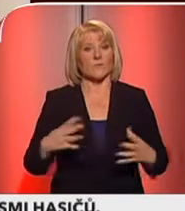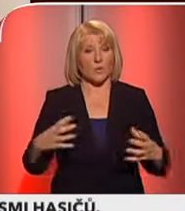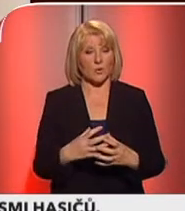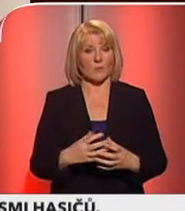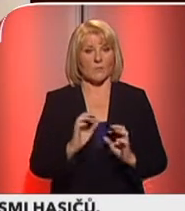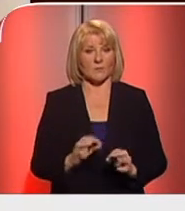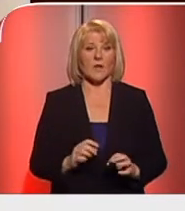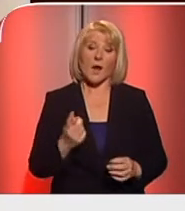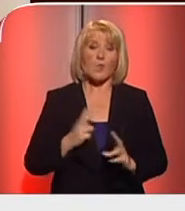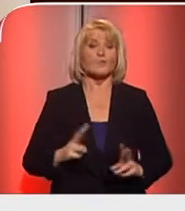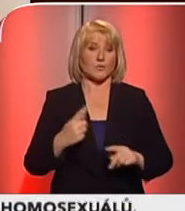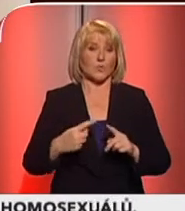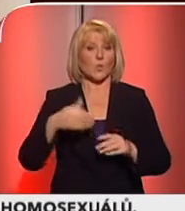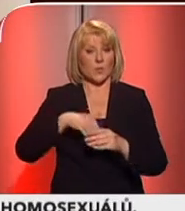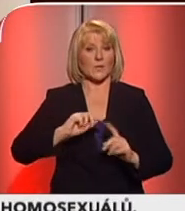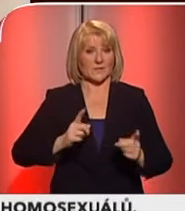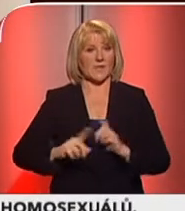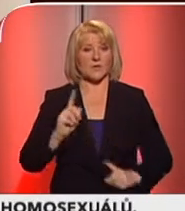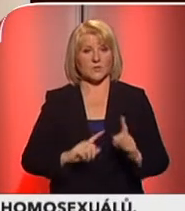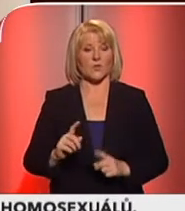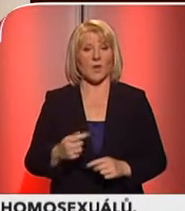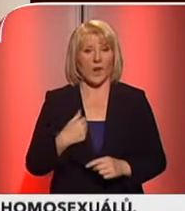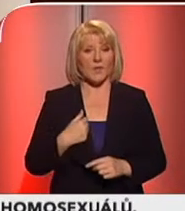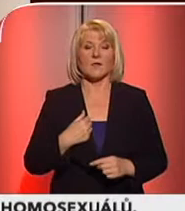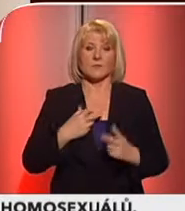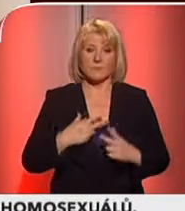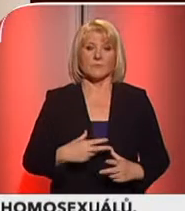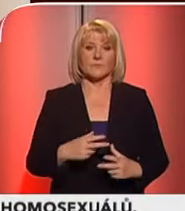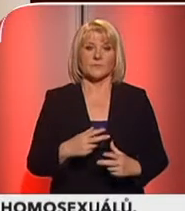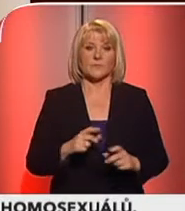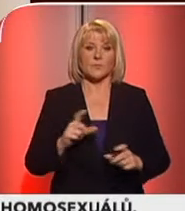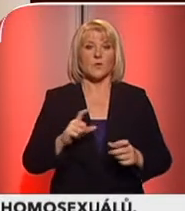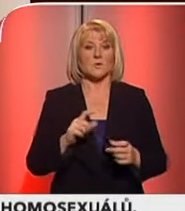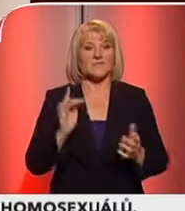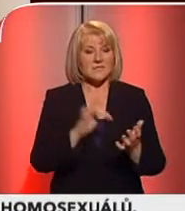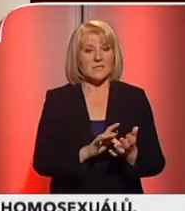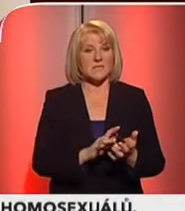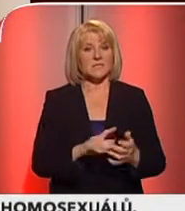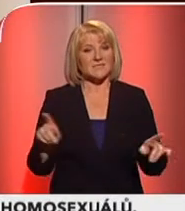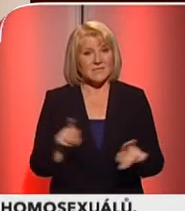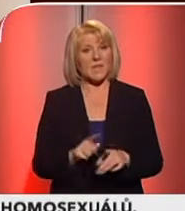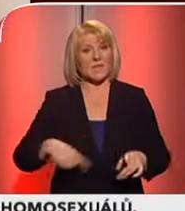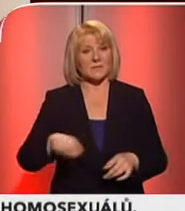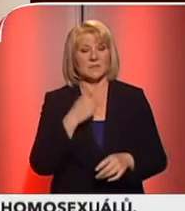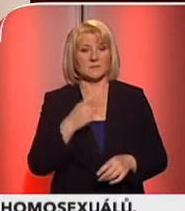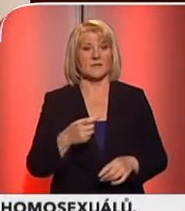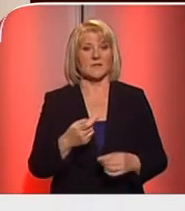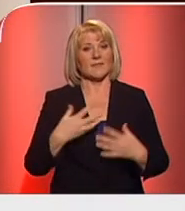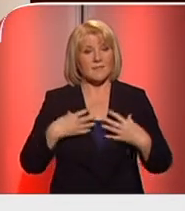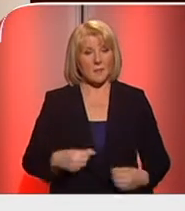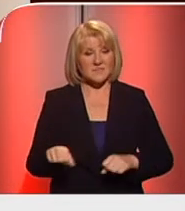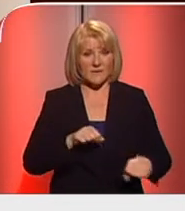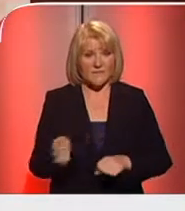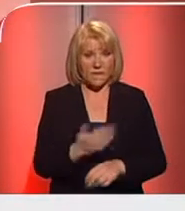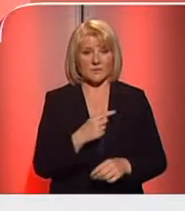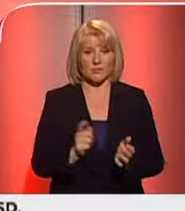můžeme mít rozdílné názory, ale zatím jsme se dokázali shodnout alespoň na těch cílech, to znamená na té demisi vlády a na tom, že ty